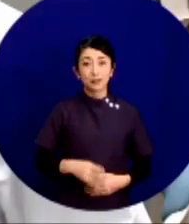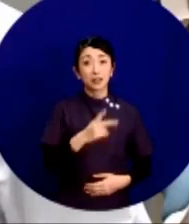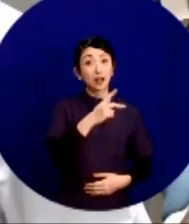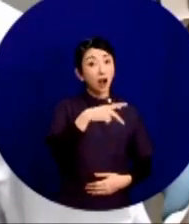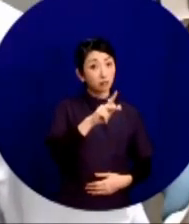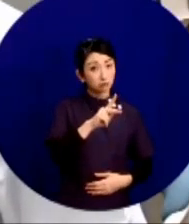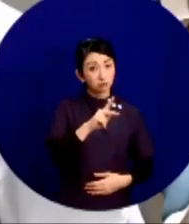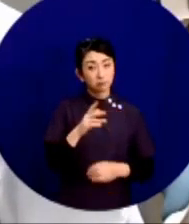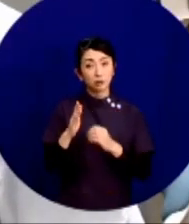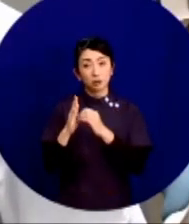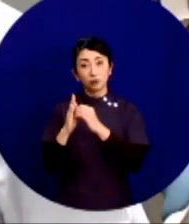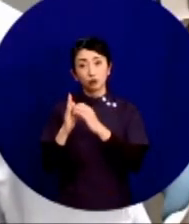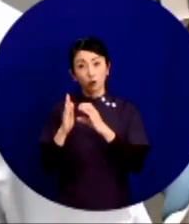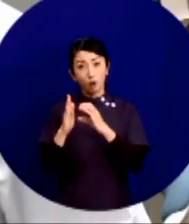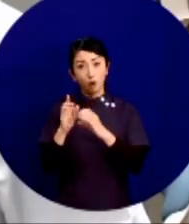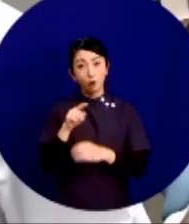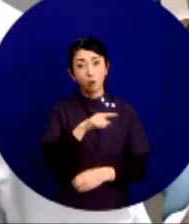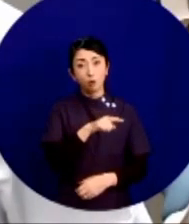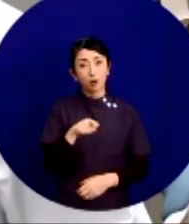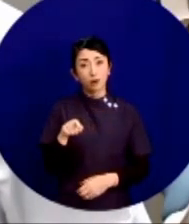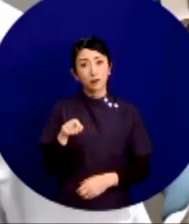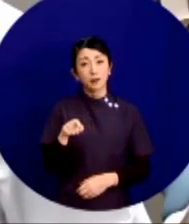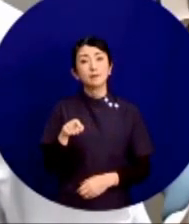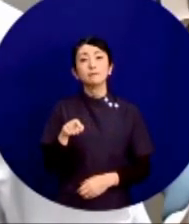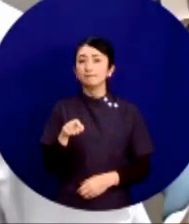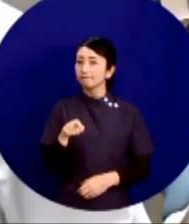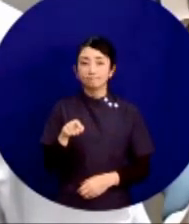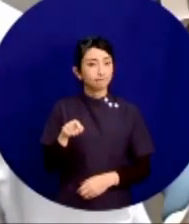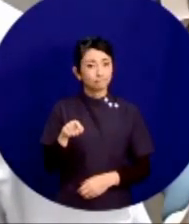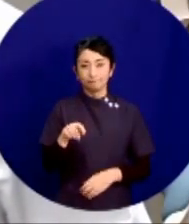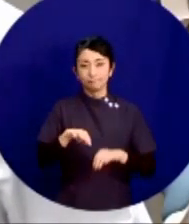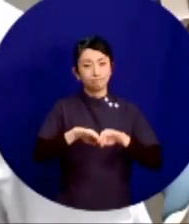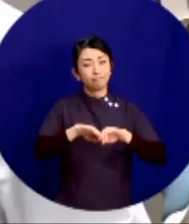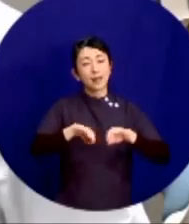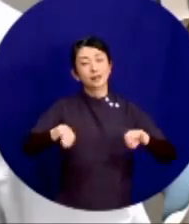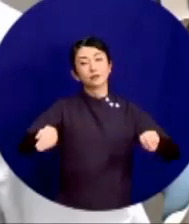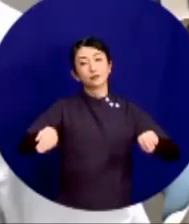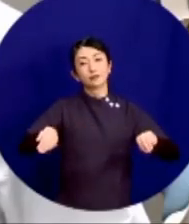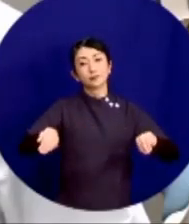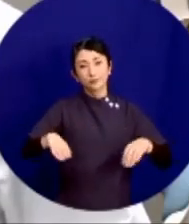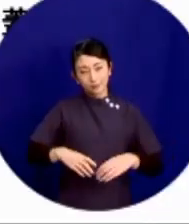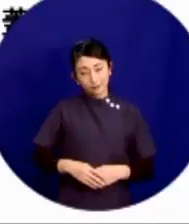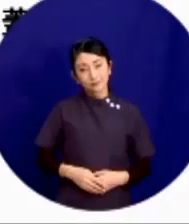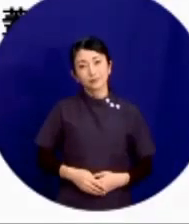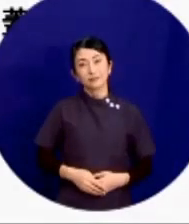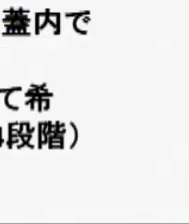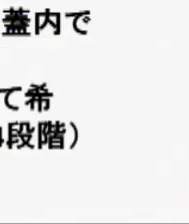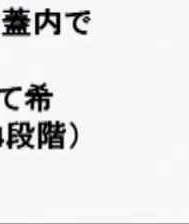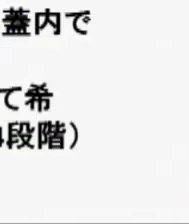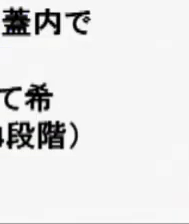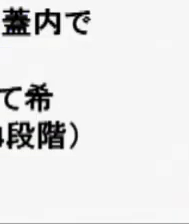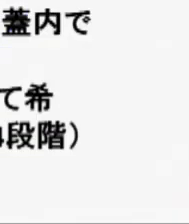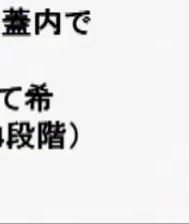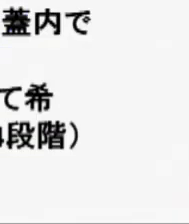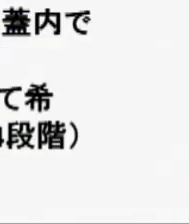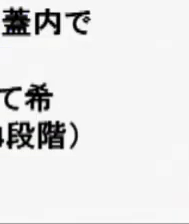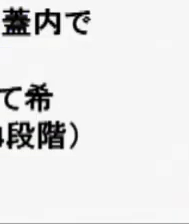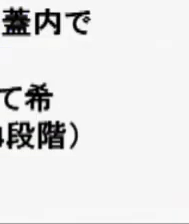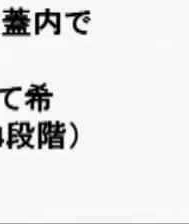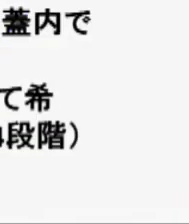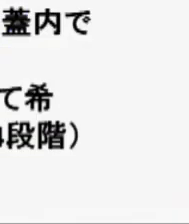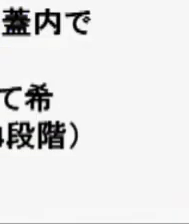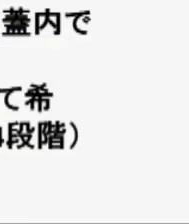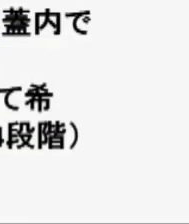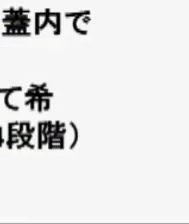がんとして扱われていますが、脳腫瘍をがんとは命名いたしません。ただがん保険の